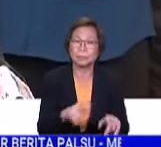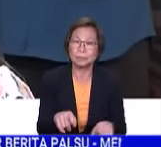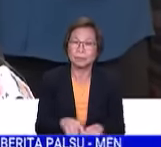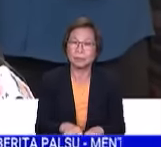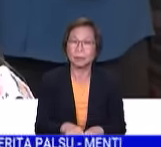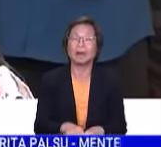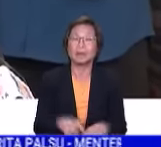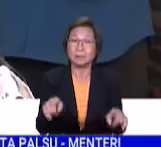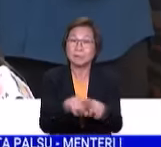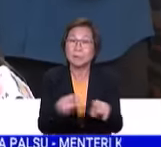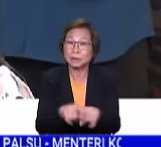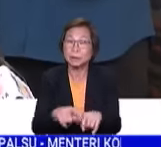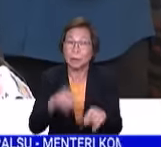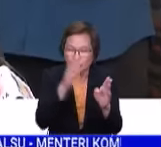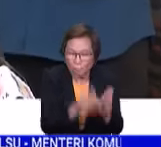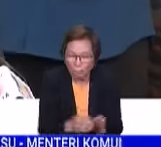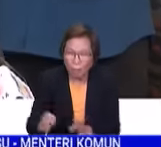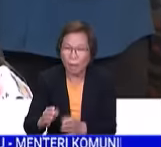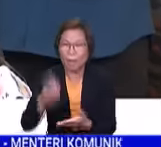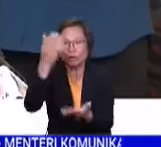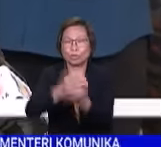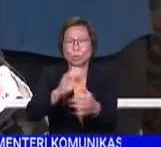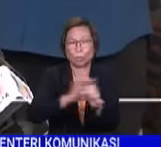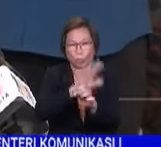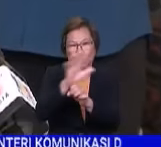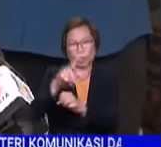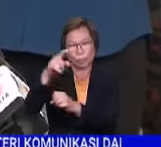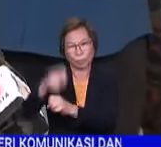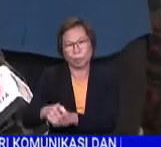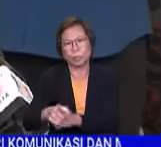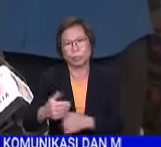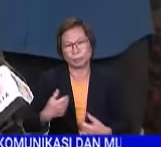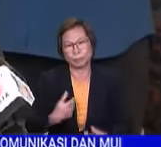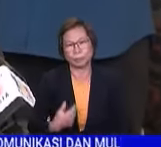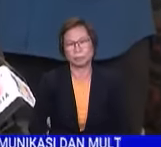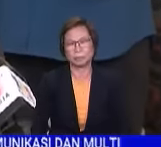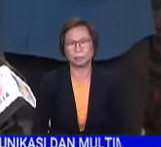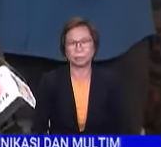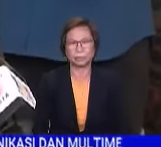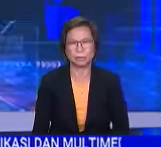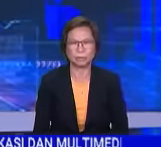untuk menentang COVID ini perlu juga disokong oleh semua rakyat.